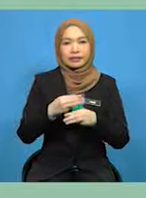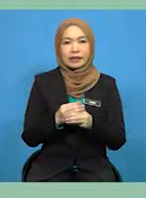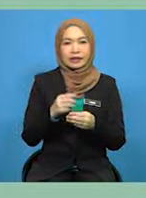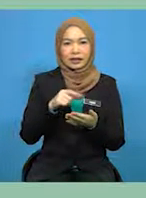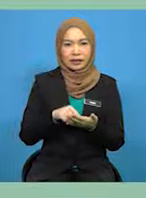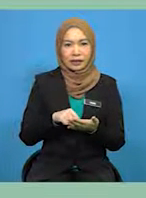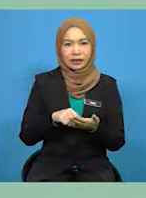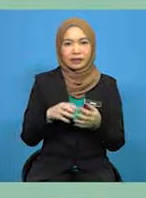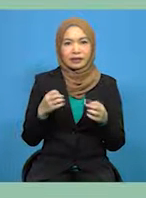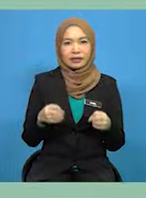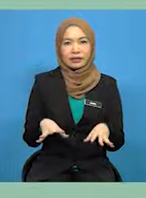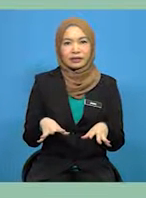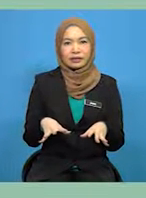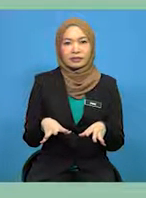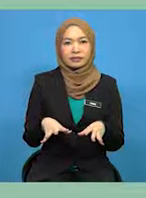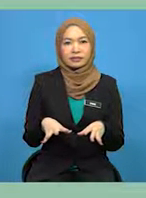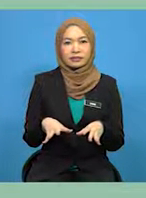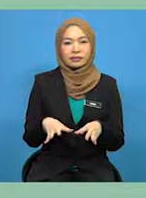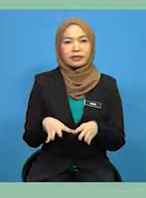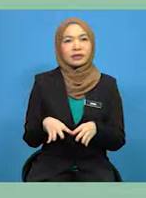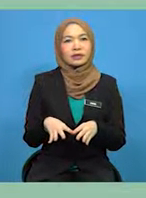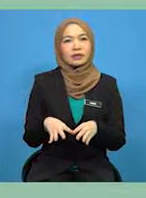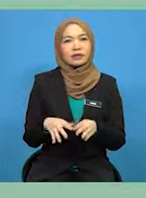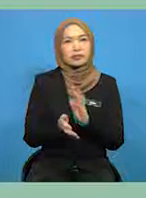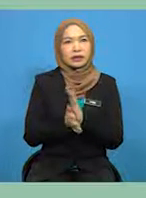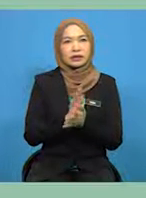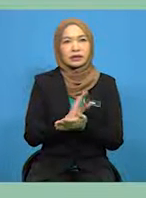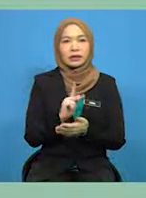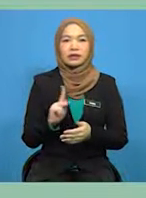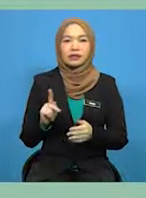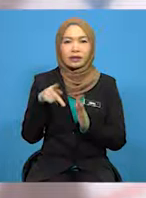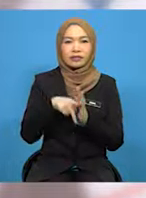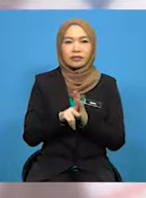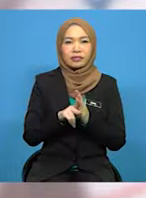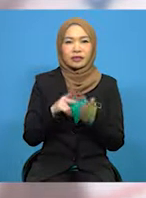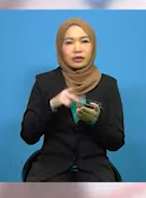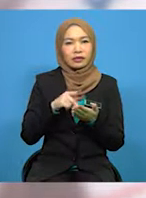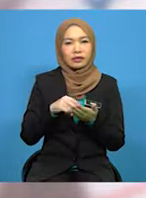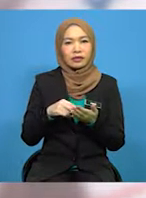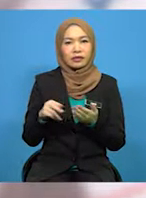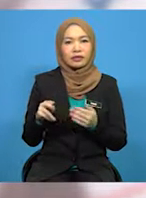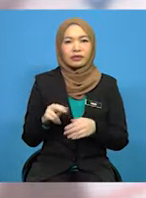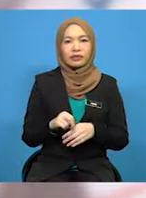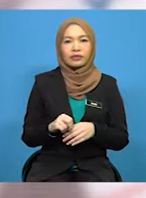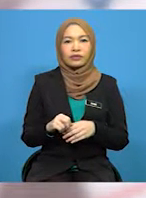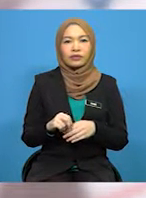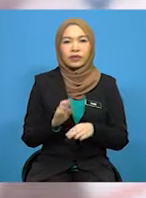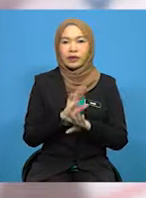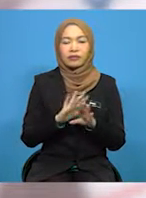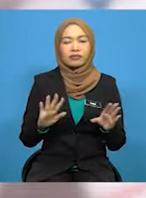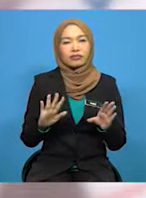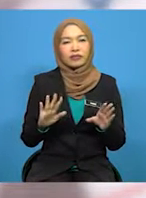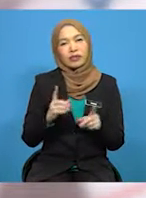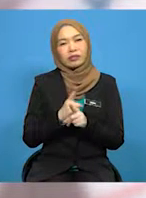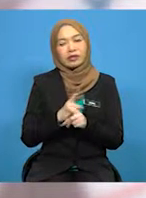perhitungan pendapatan negara menjadi kurang tepat. Contohnya, kebanyakan negara kurang